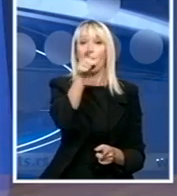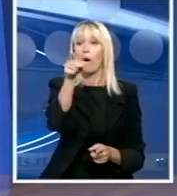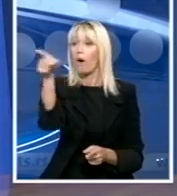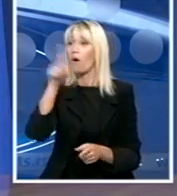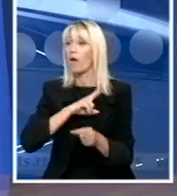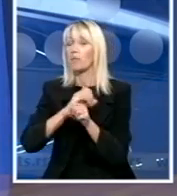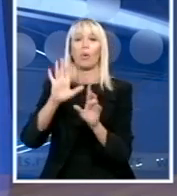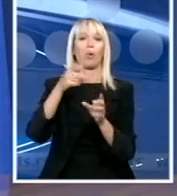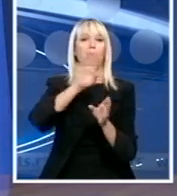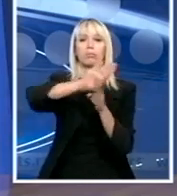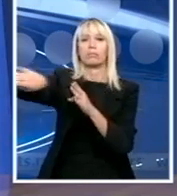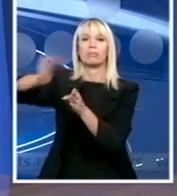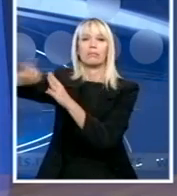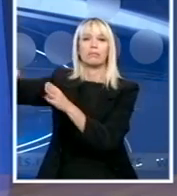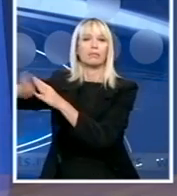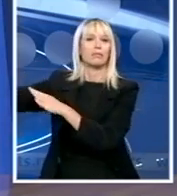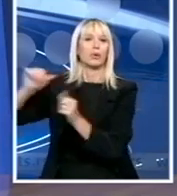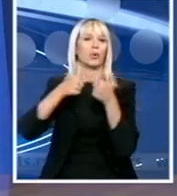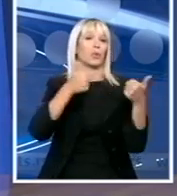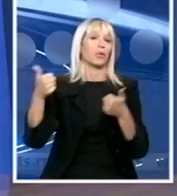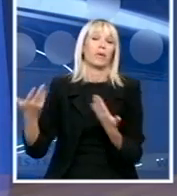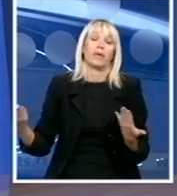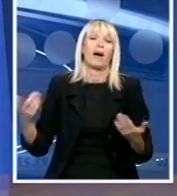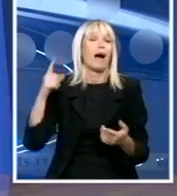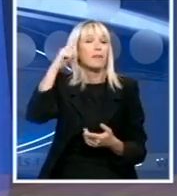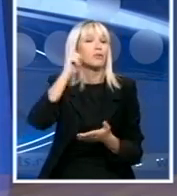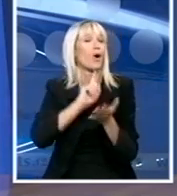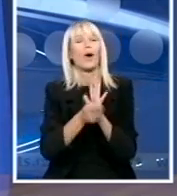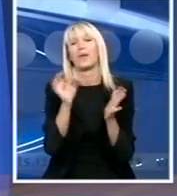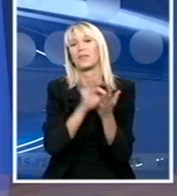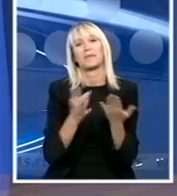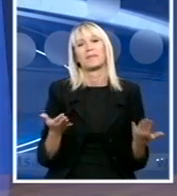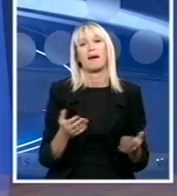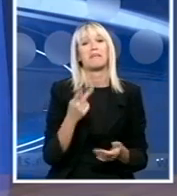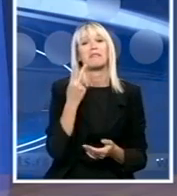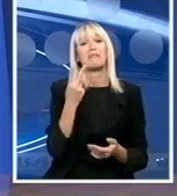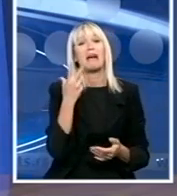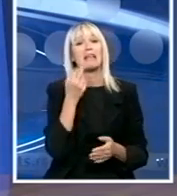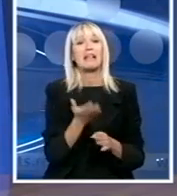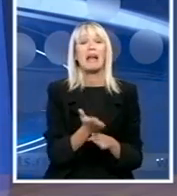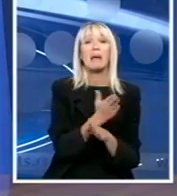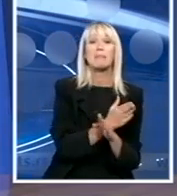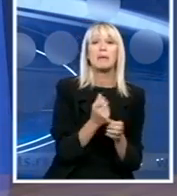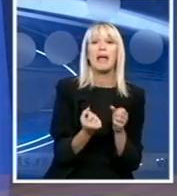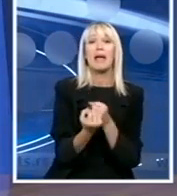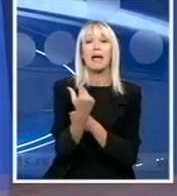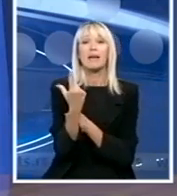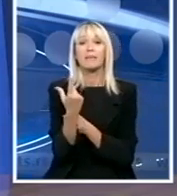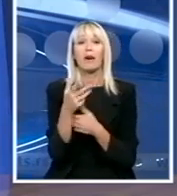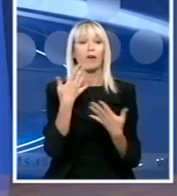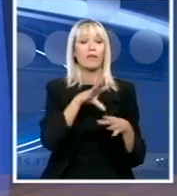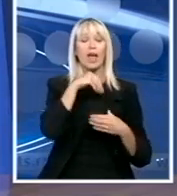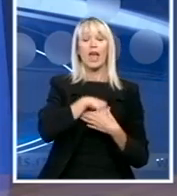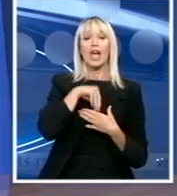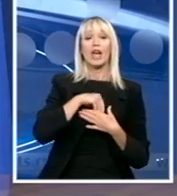bi ni morao dolaziti u školu. Međutim, 2 do 3 dana pre pojave simptoma, takva osoba nosi